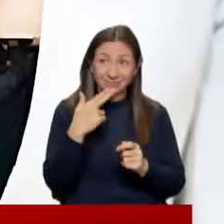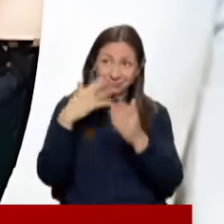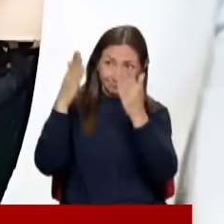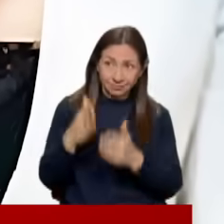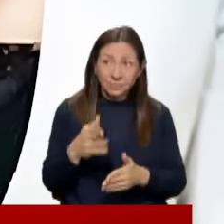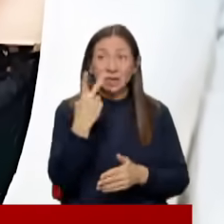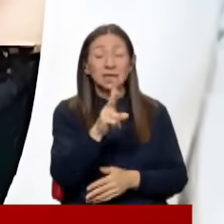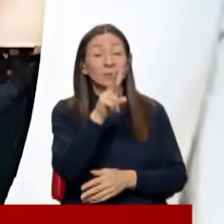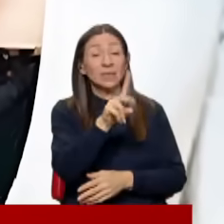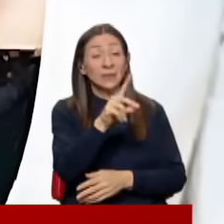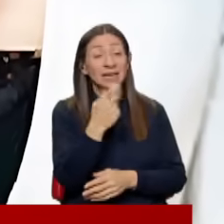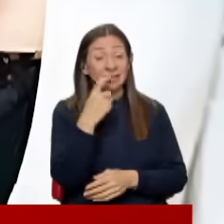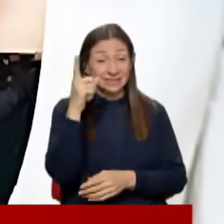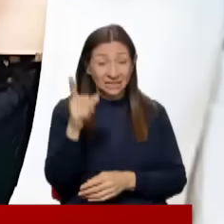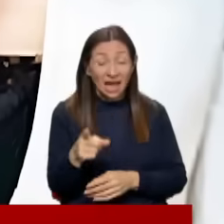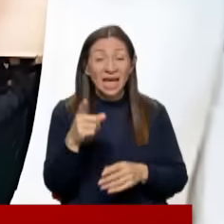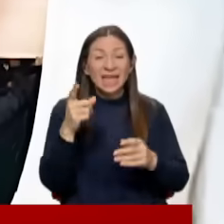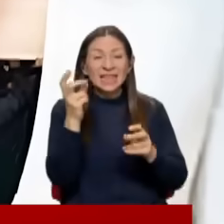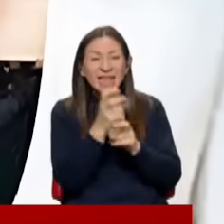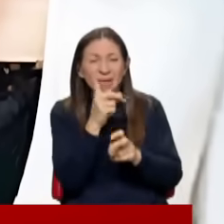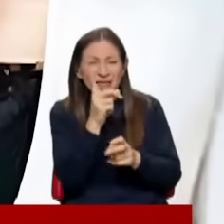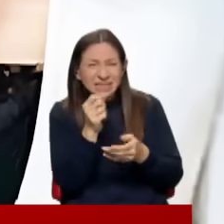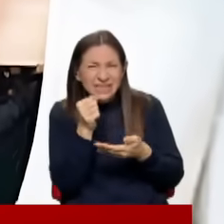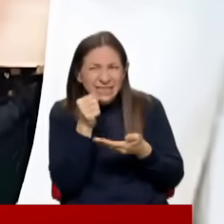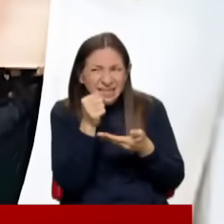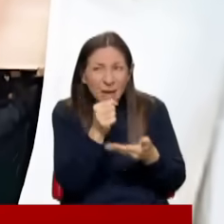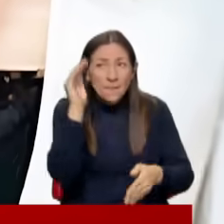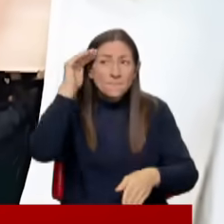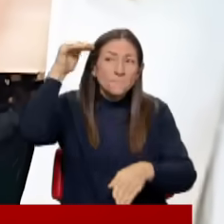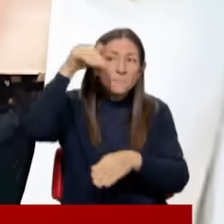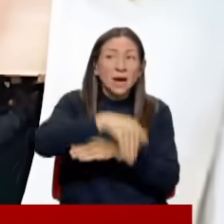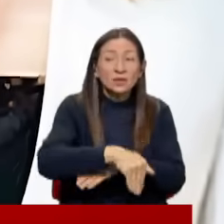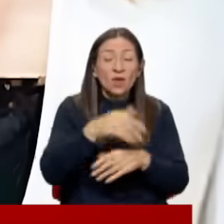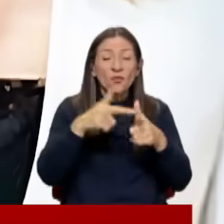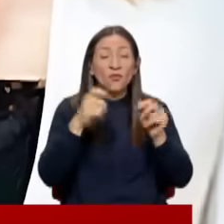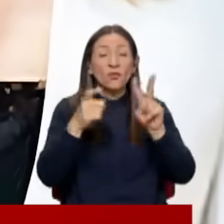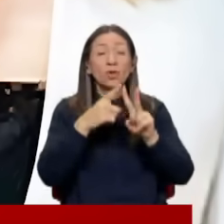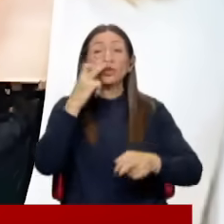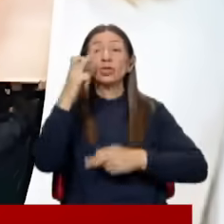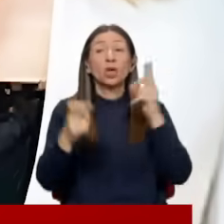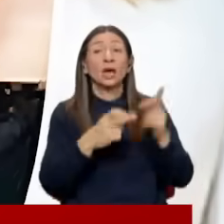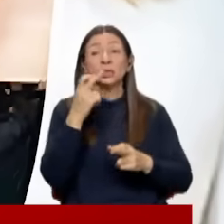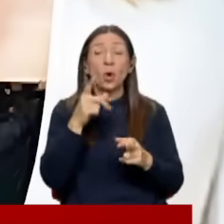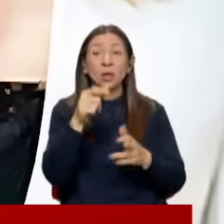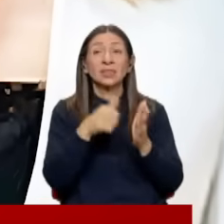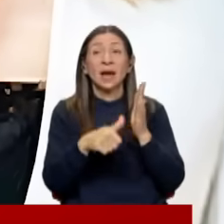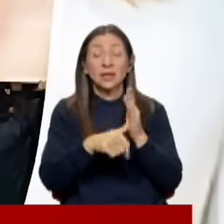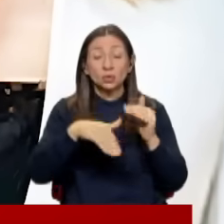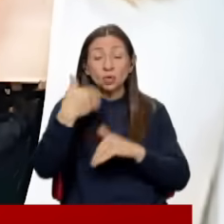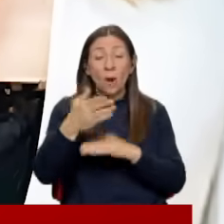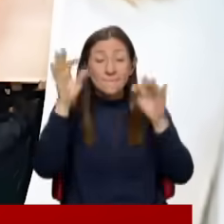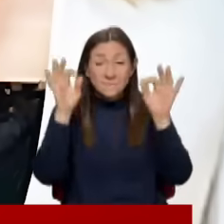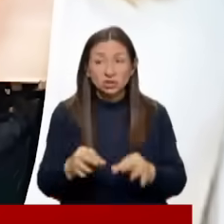Erzan'ın 2021 yılında riskli bir yatırım yapıp battığını, fon dolandırıcılığının da o tarihten